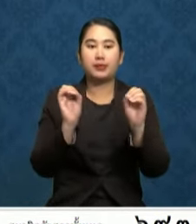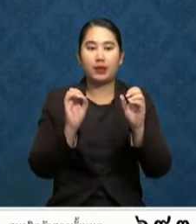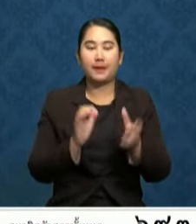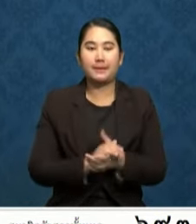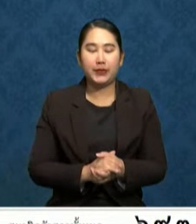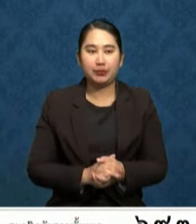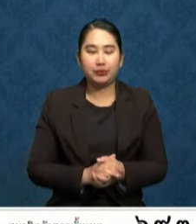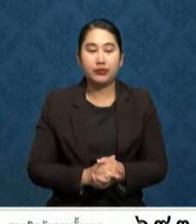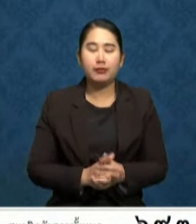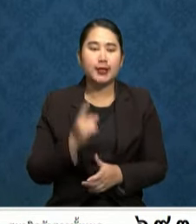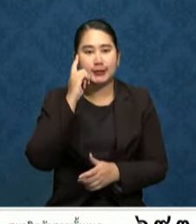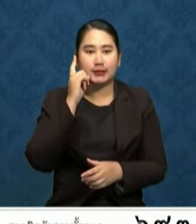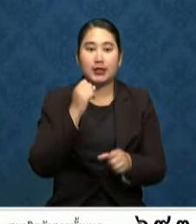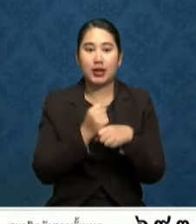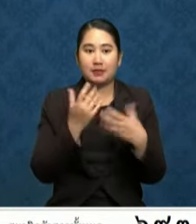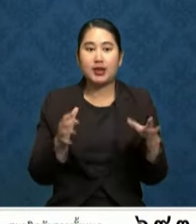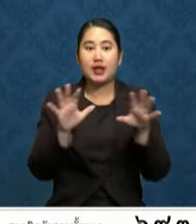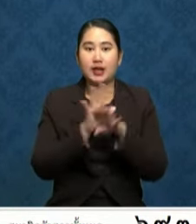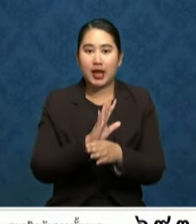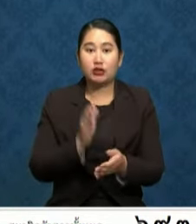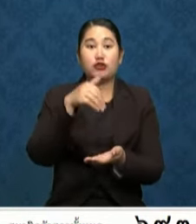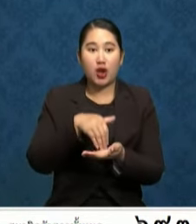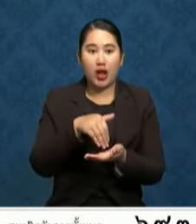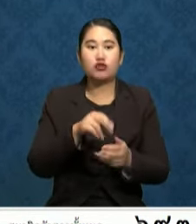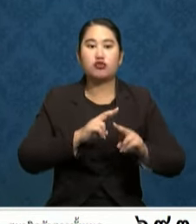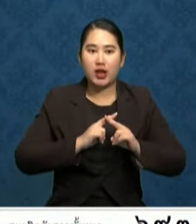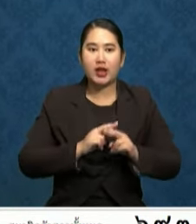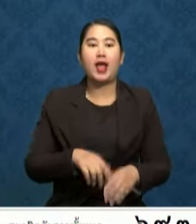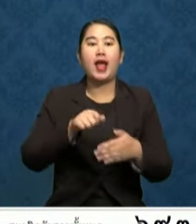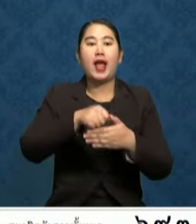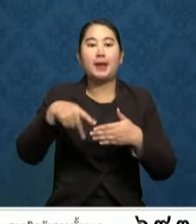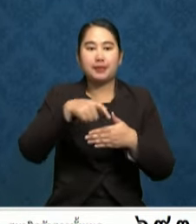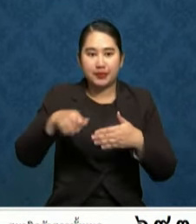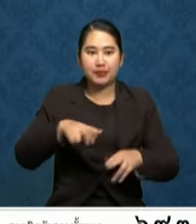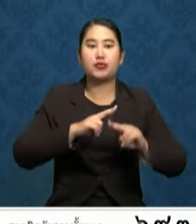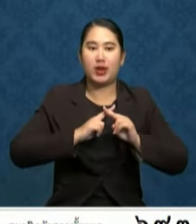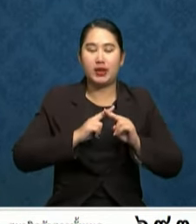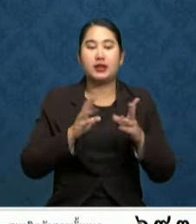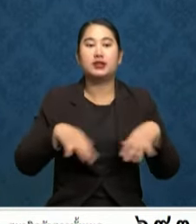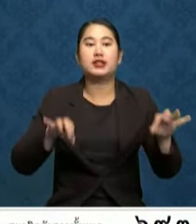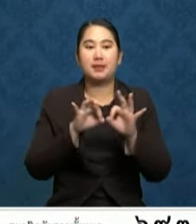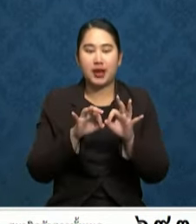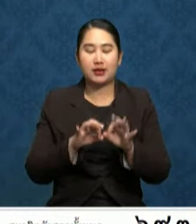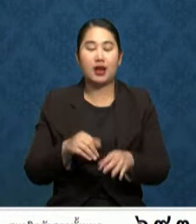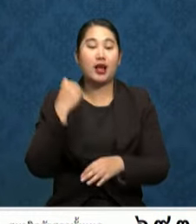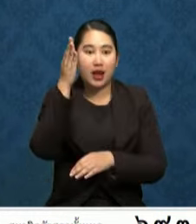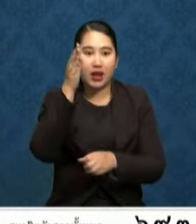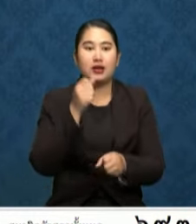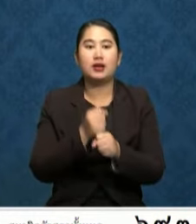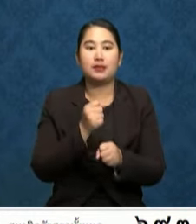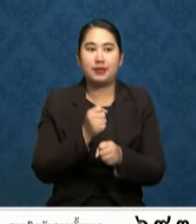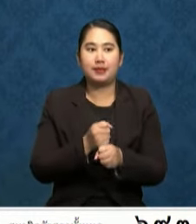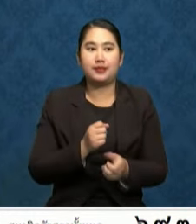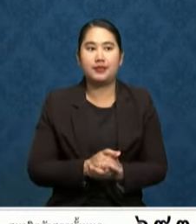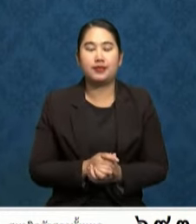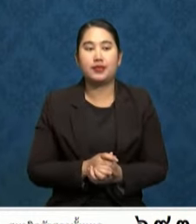นั้นดังนั้นเราจะต้องมีแพลตฟอร์มของตัวเองแพลตฟอร์มทางรัฐดังนั้นนั่นคือวัตถุประสงค์ที่ใหญ่ที่สุดของการไปข้างหน้าให้มี